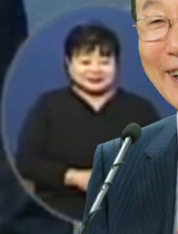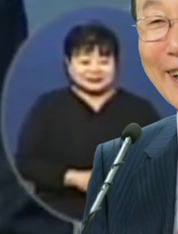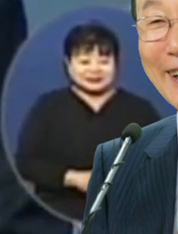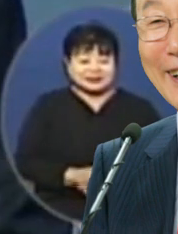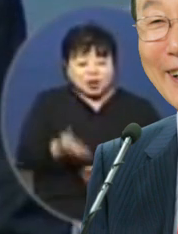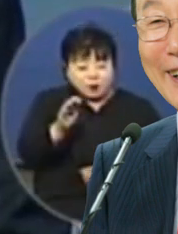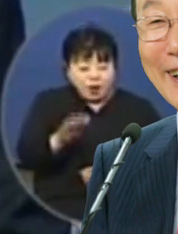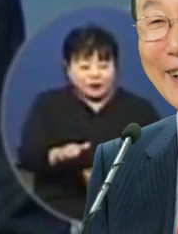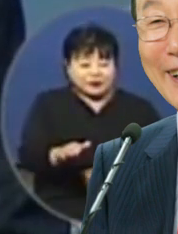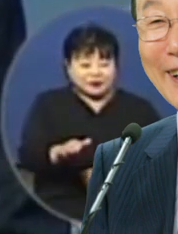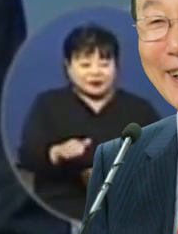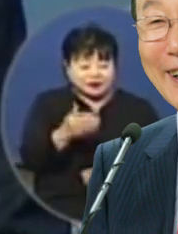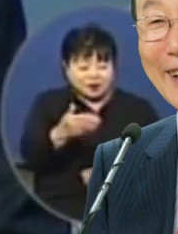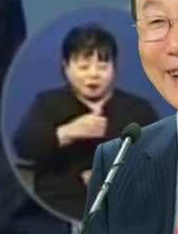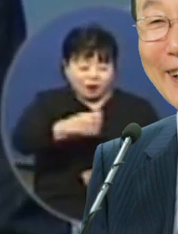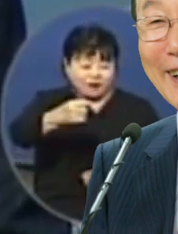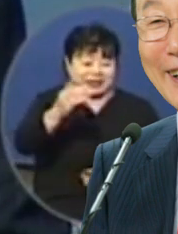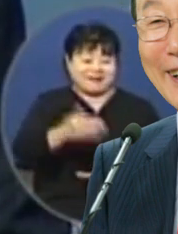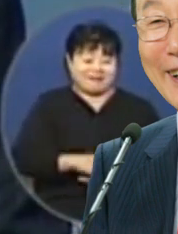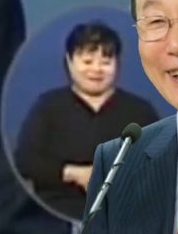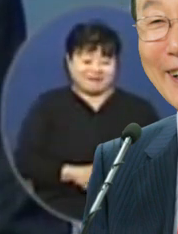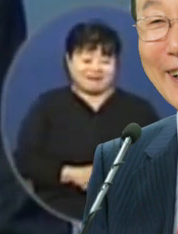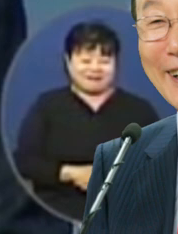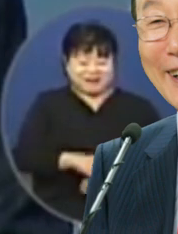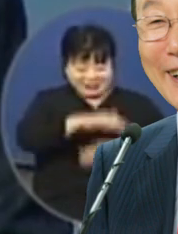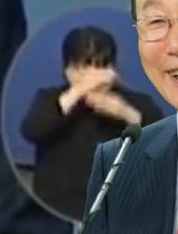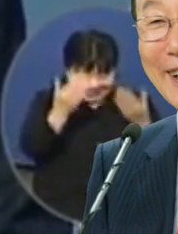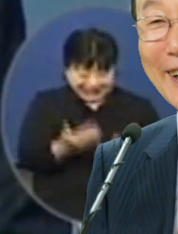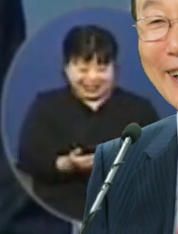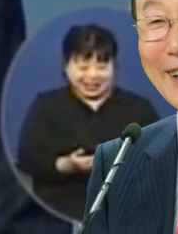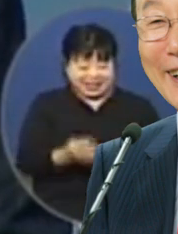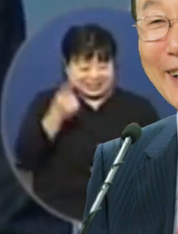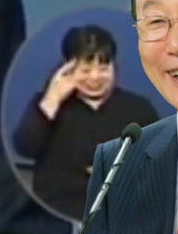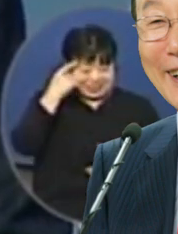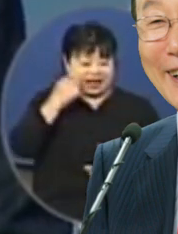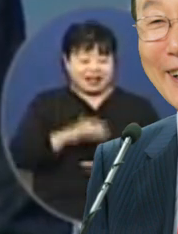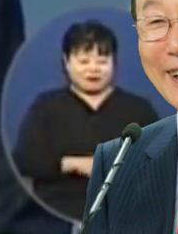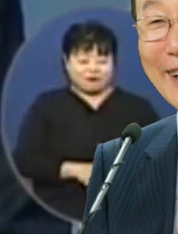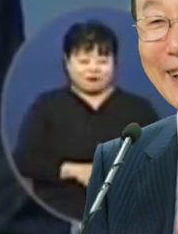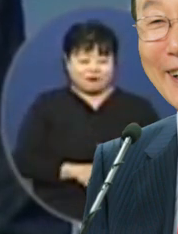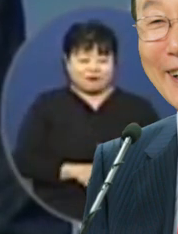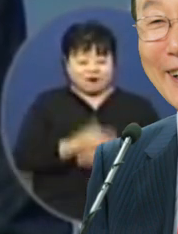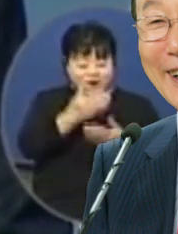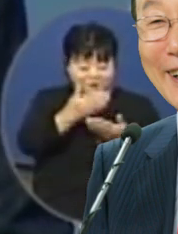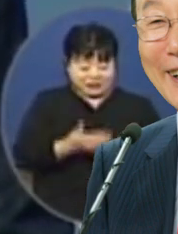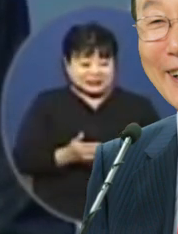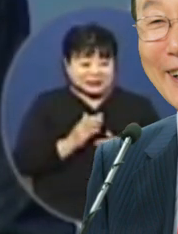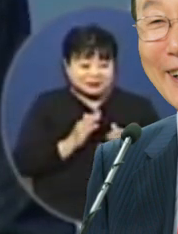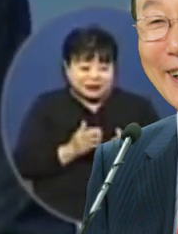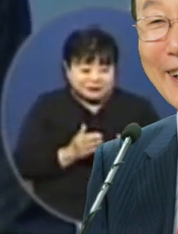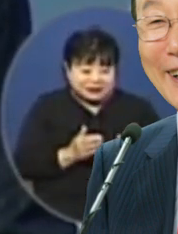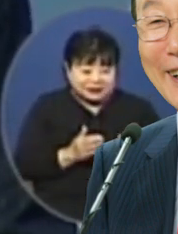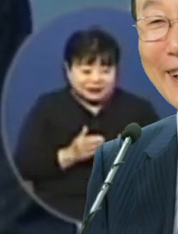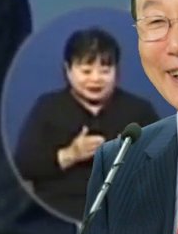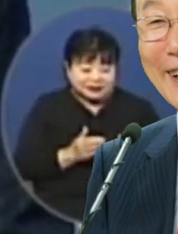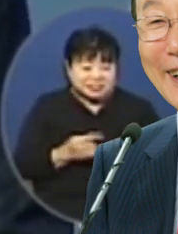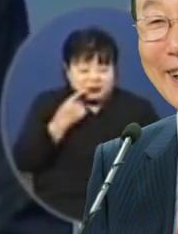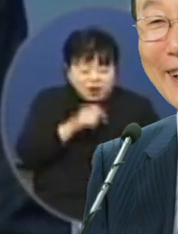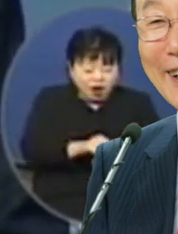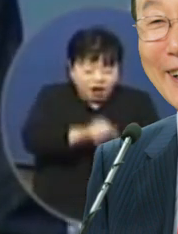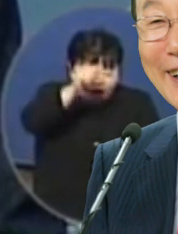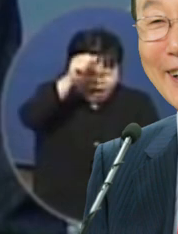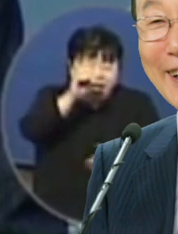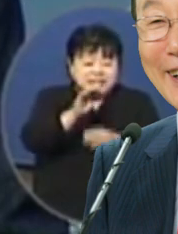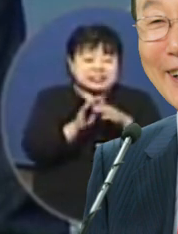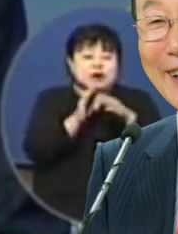그러면 이것이 여러분의 것이 되는 것을 다 상상으로 받아들이십시오. 내 입을 넓게 열라